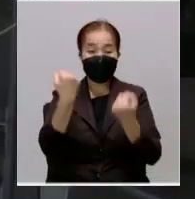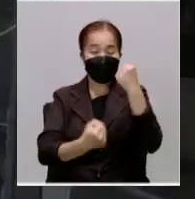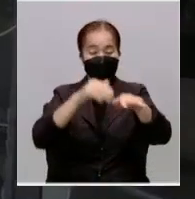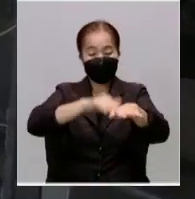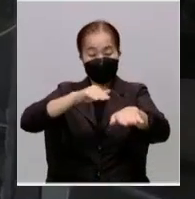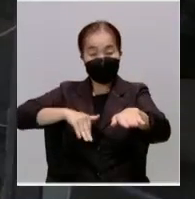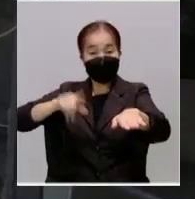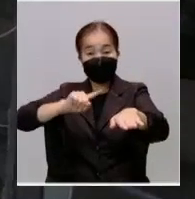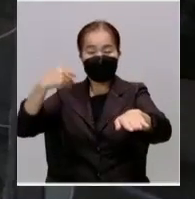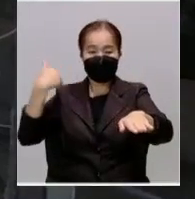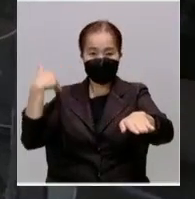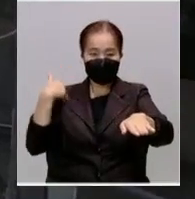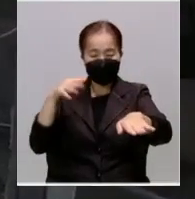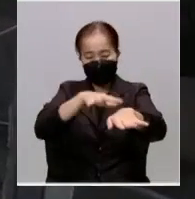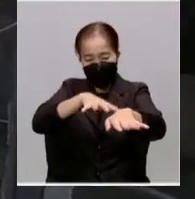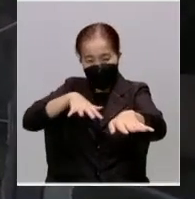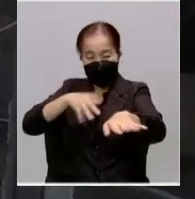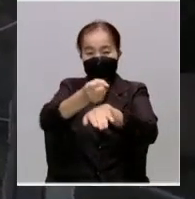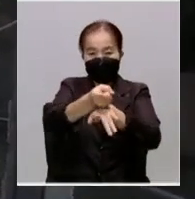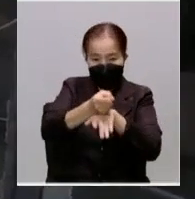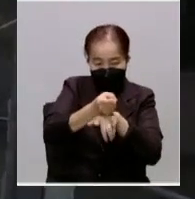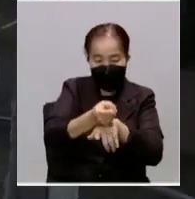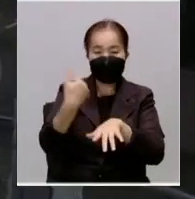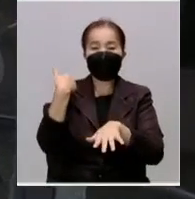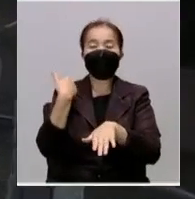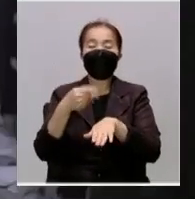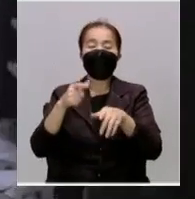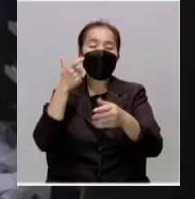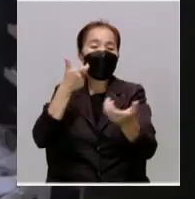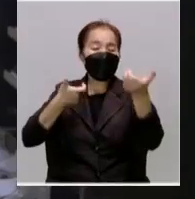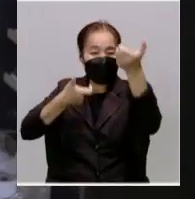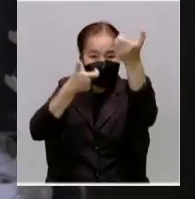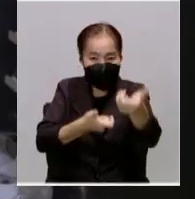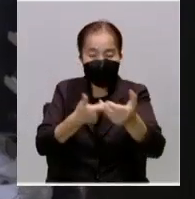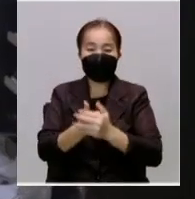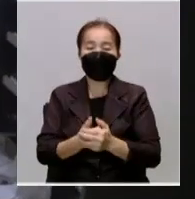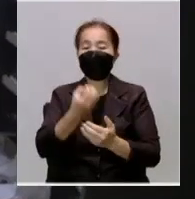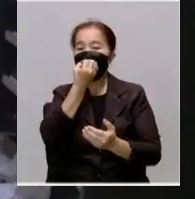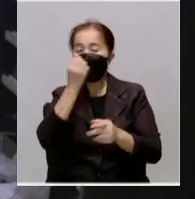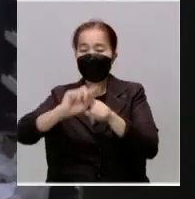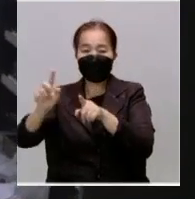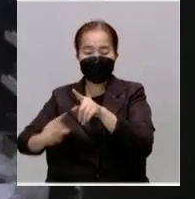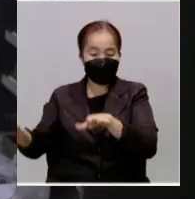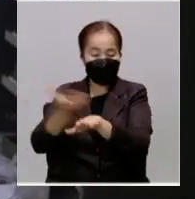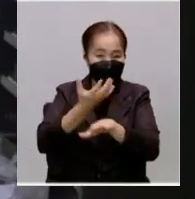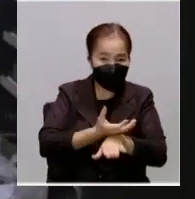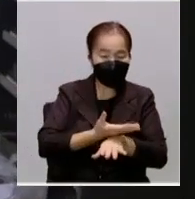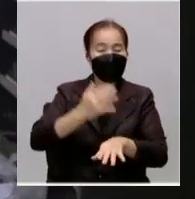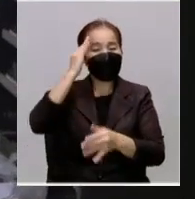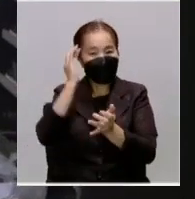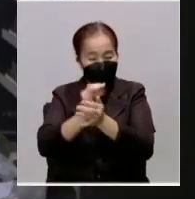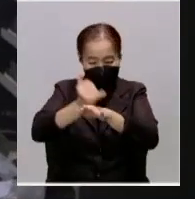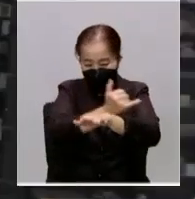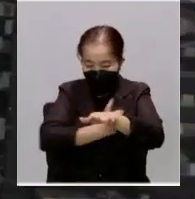ยรถยานเกราะหลายร้อยคันแล้วก็ยังมีรถถังปืนใหญ่รถขนเสบียงและกำลังบำรุงอีกหลายคัน